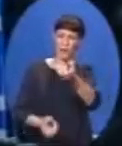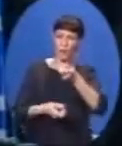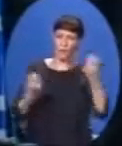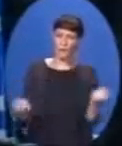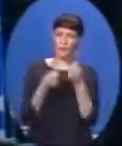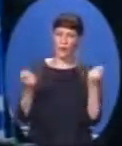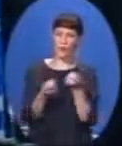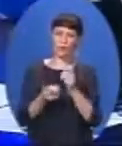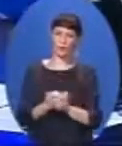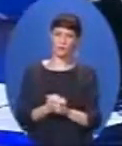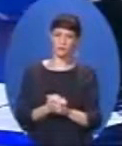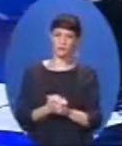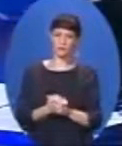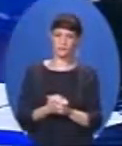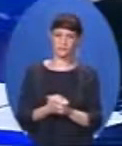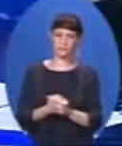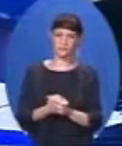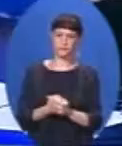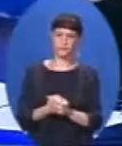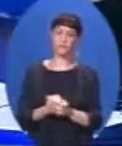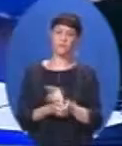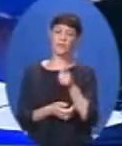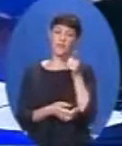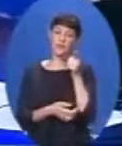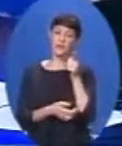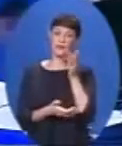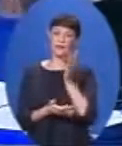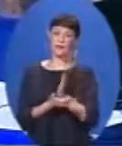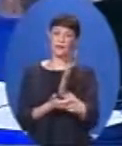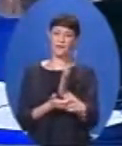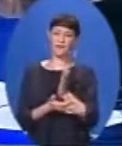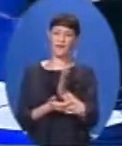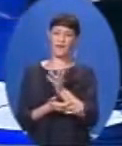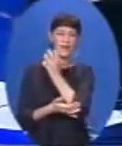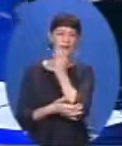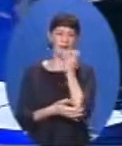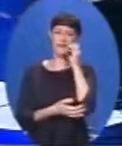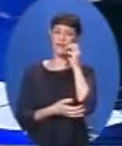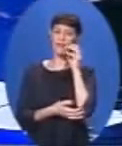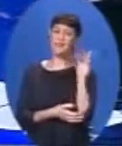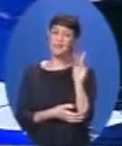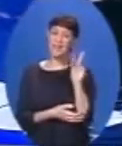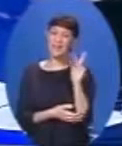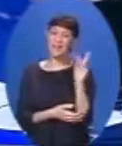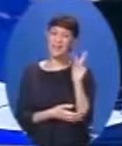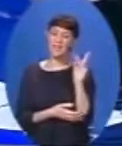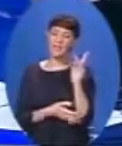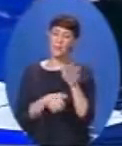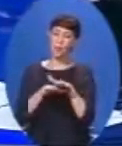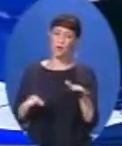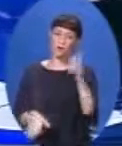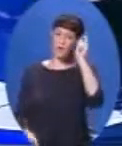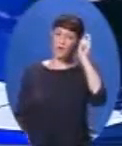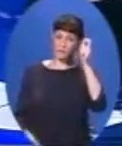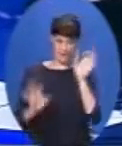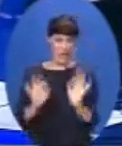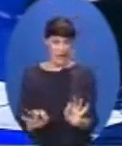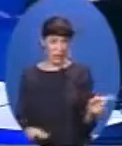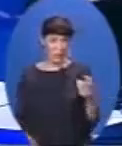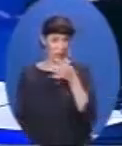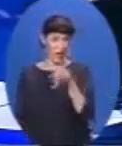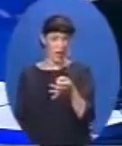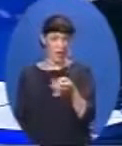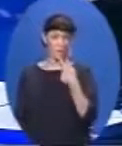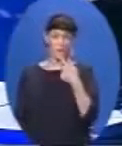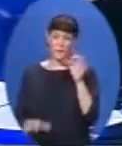אנסים. עורך הדין, הבאת את דרעי למועצת החכמים. נכון. נכון? זה בסדר? לא, ממש לא בסדר. למה עשית את זה? לא